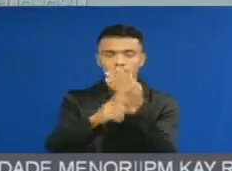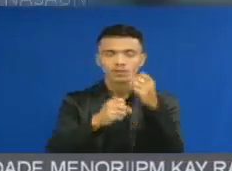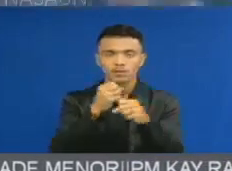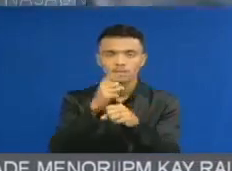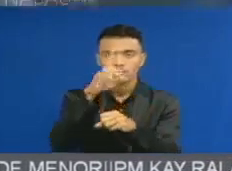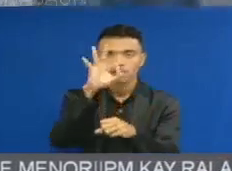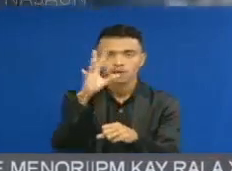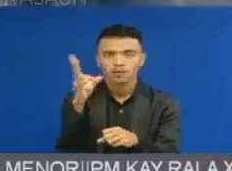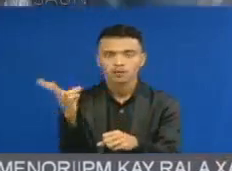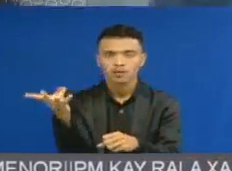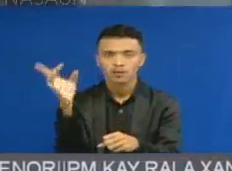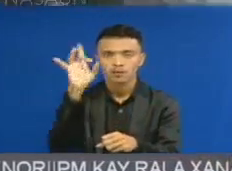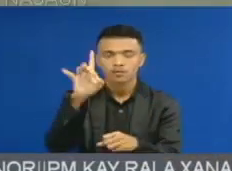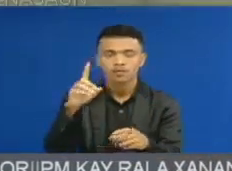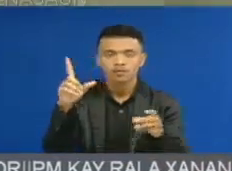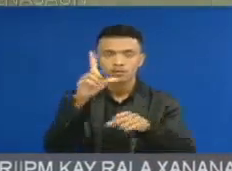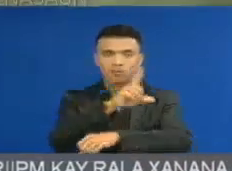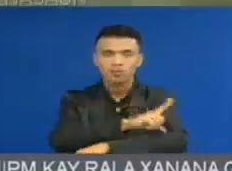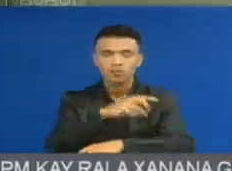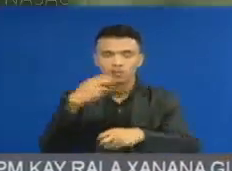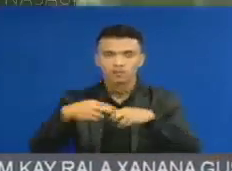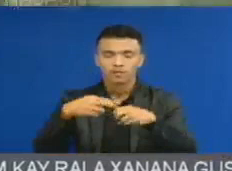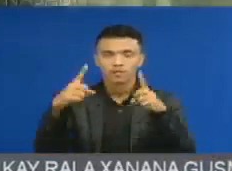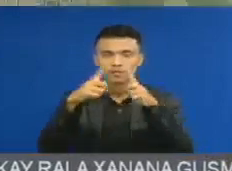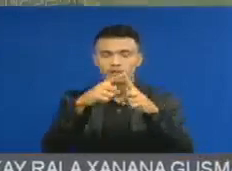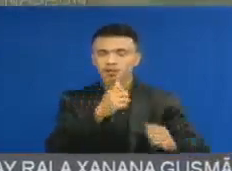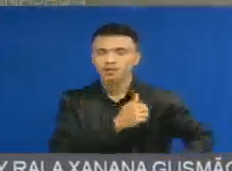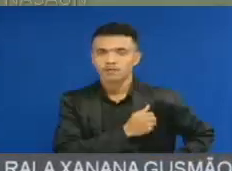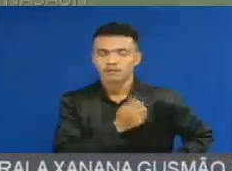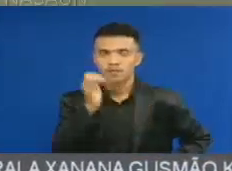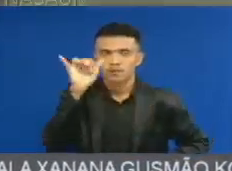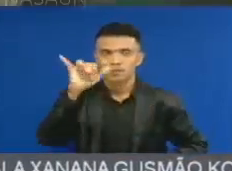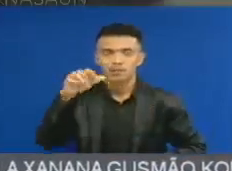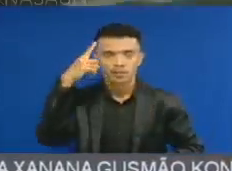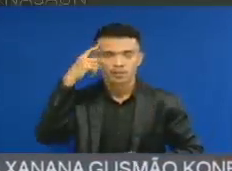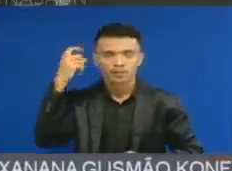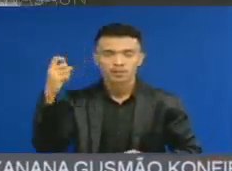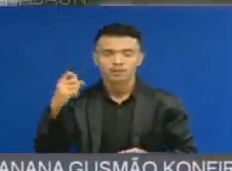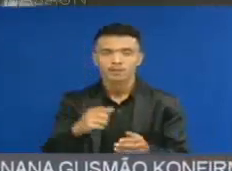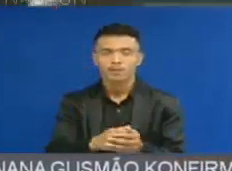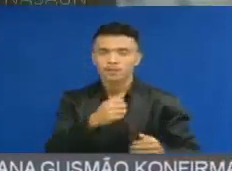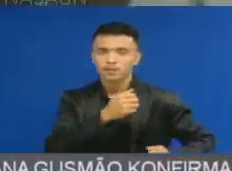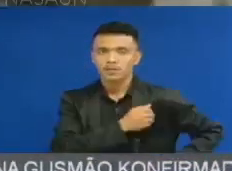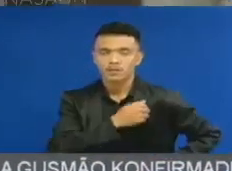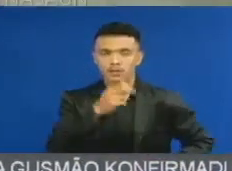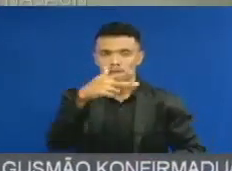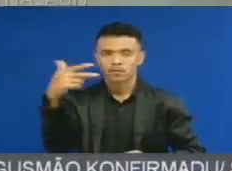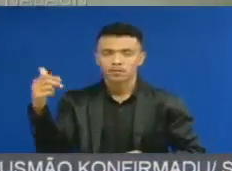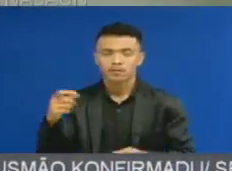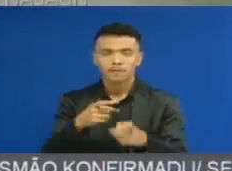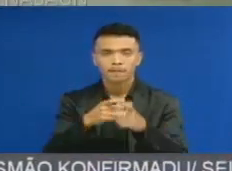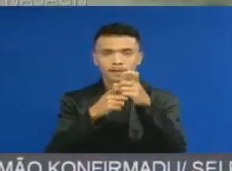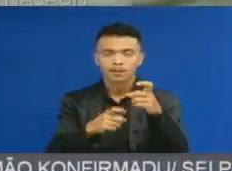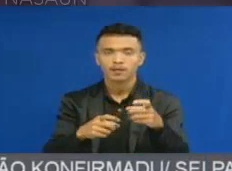nulu resingualu. Sai lorong moruk ba Falentil Sira, tambah tropas Indonesia nia ritimanas. Haborus comandante